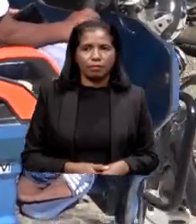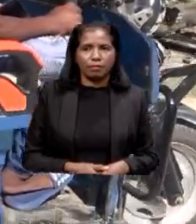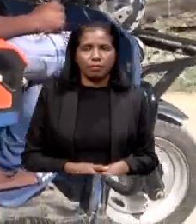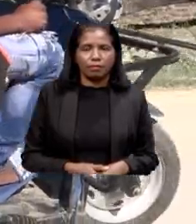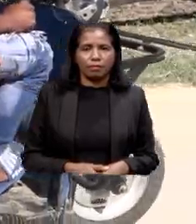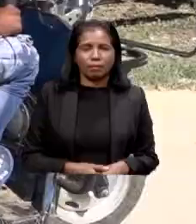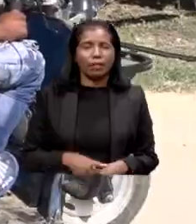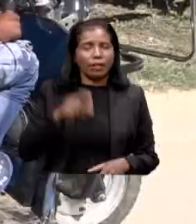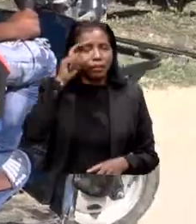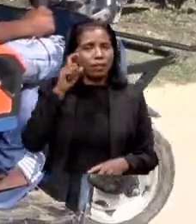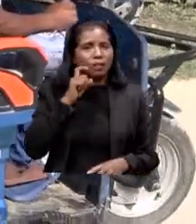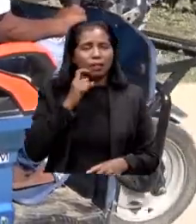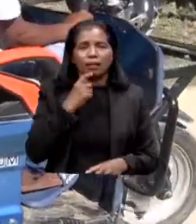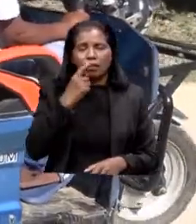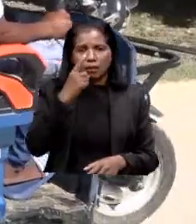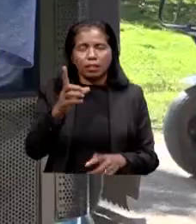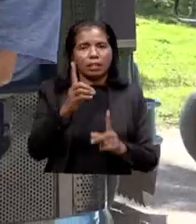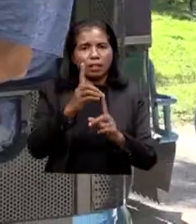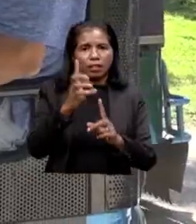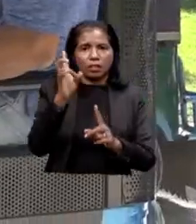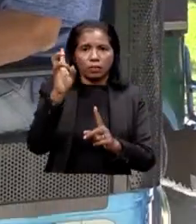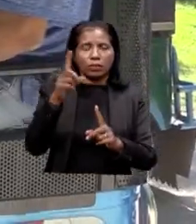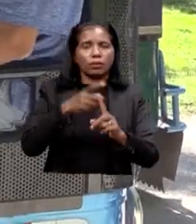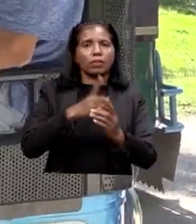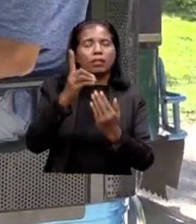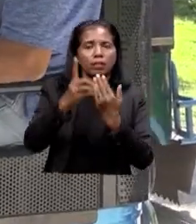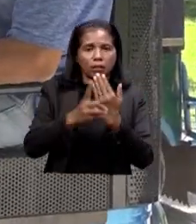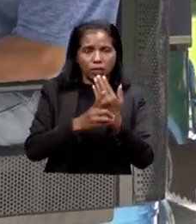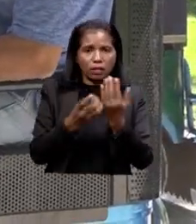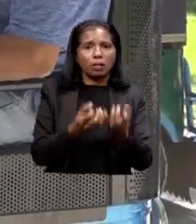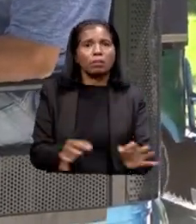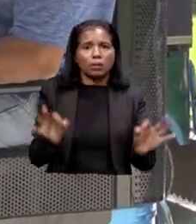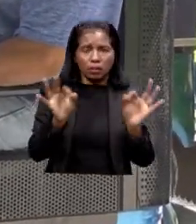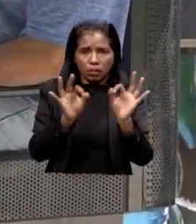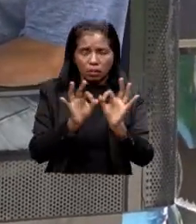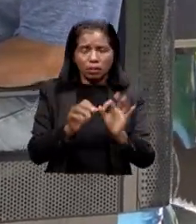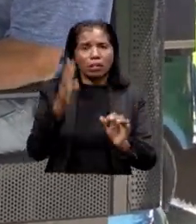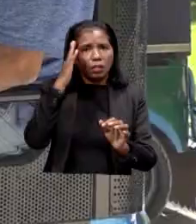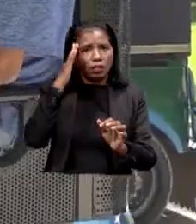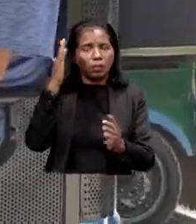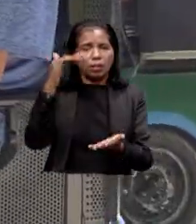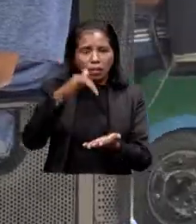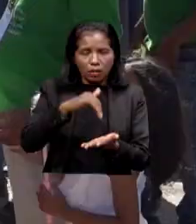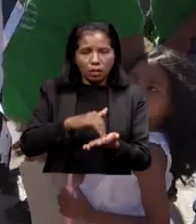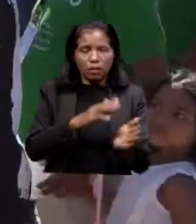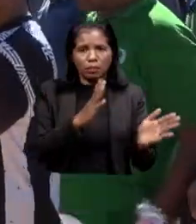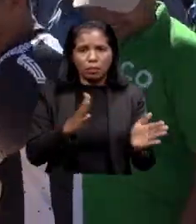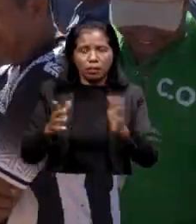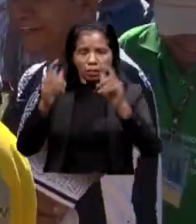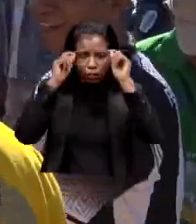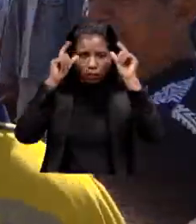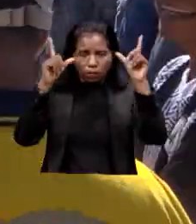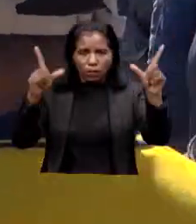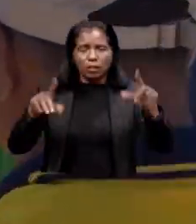Kairala sang nus mau hateten loron hitu fulan dezembro nulal momento importante ho di hanuin higas prosesu timoruang nia luta